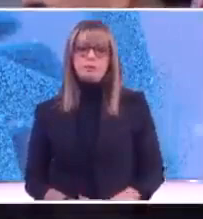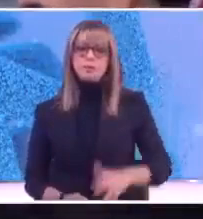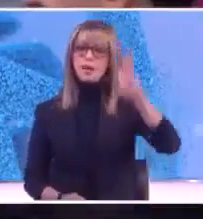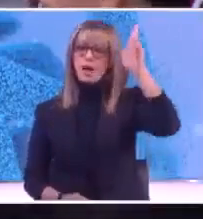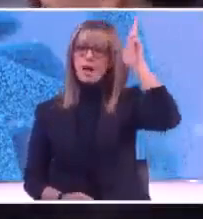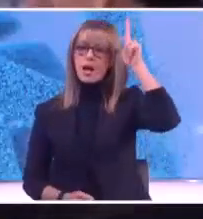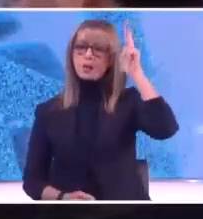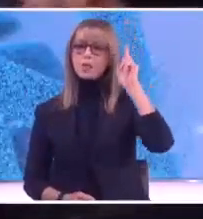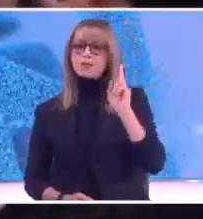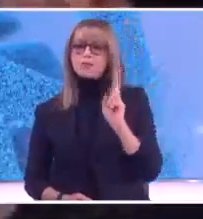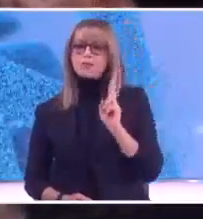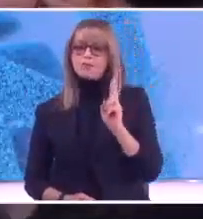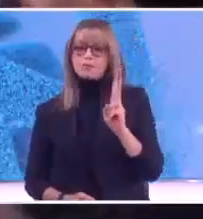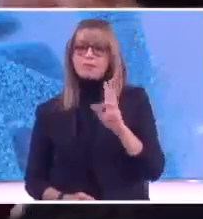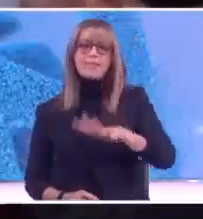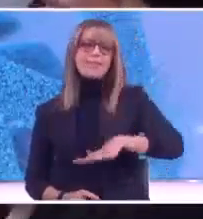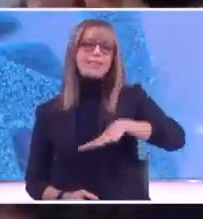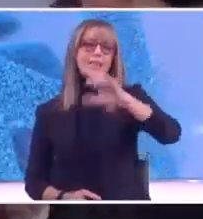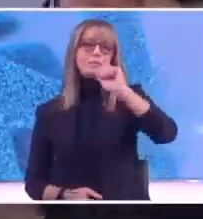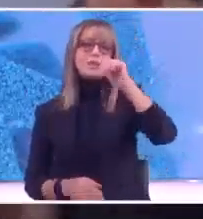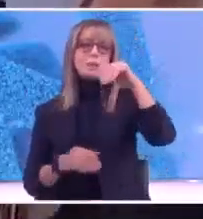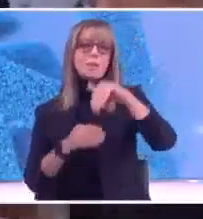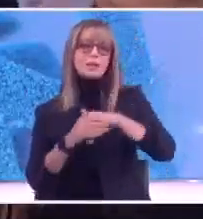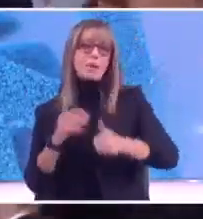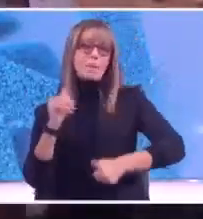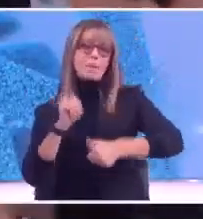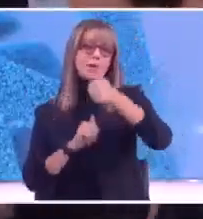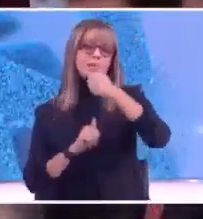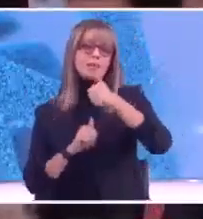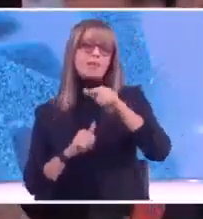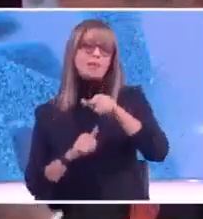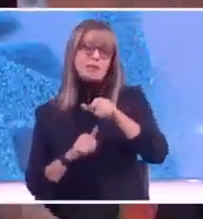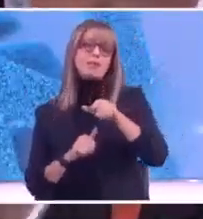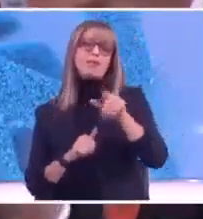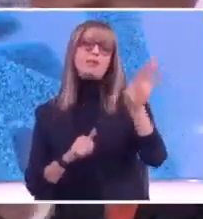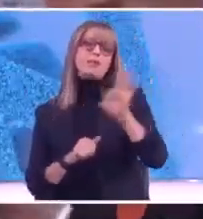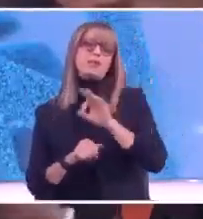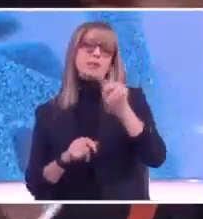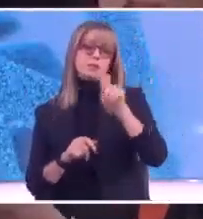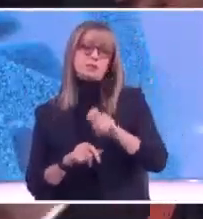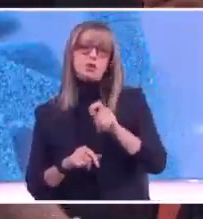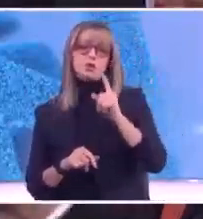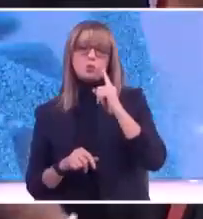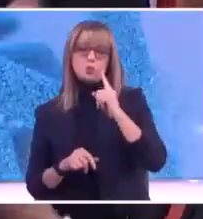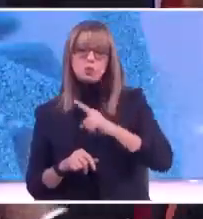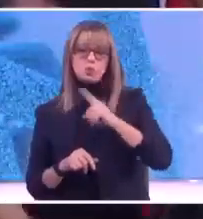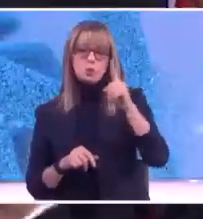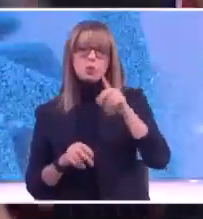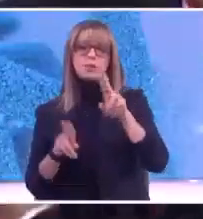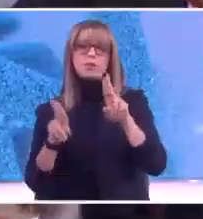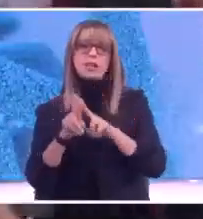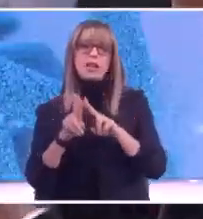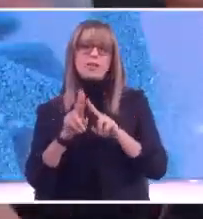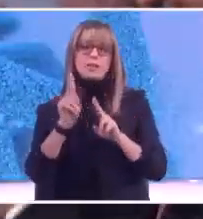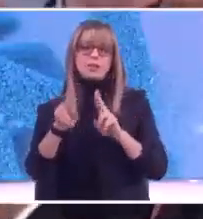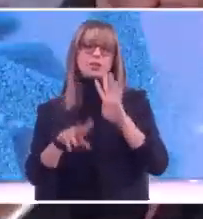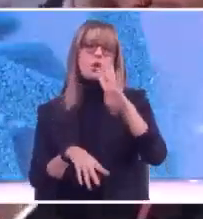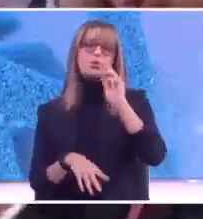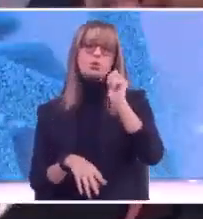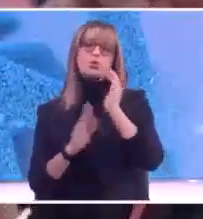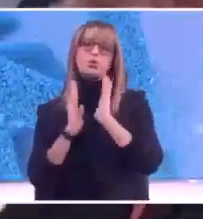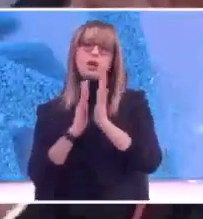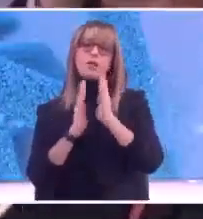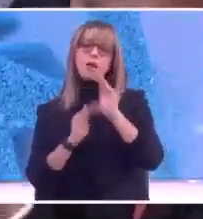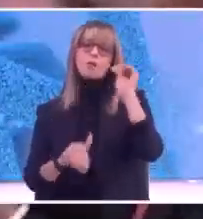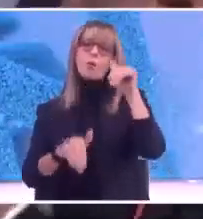Amerika Birleşik Devletleri'nde Temsilciler Meclisi'nde başkan krizi sona erdi. Cumhuriyetçi Kevin McCarthy 4 gündür devam